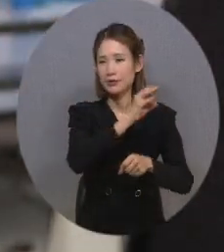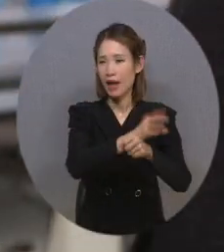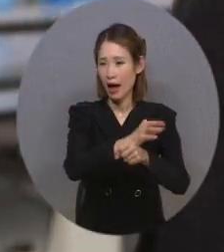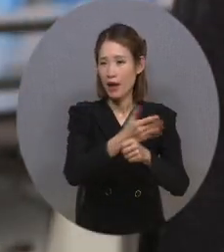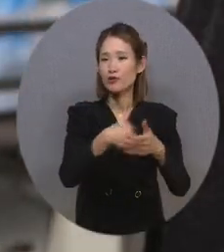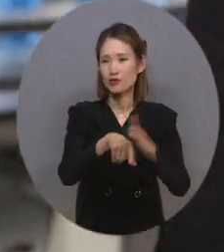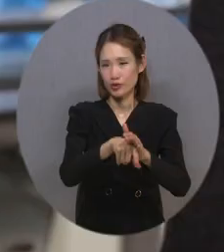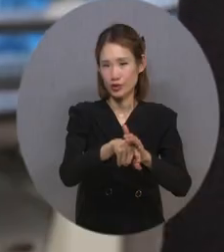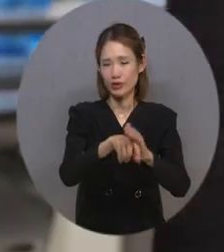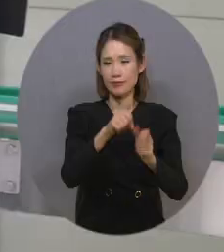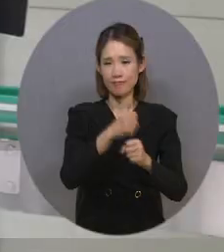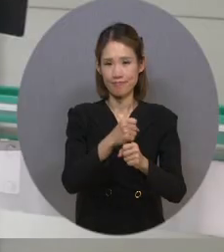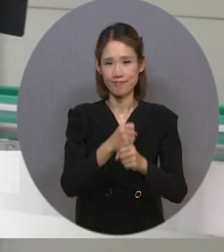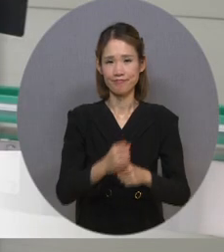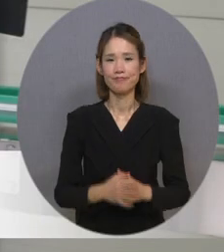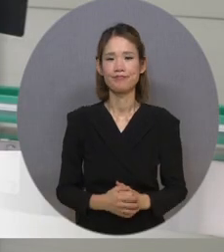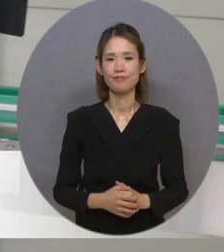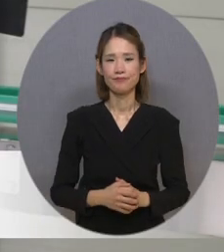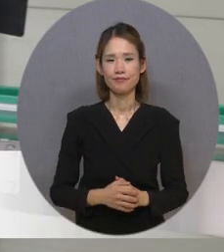했습니다.